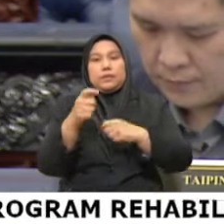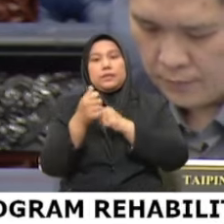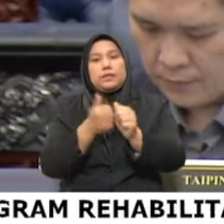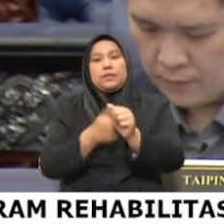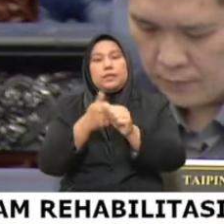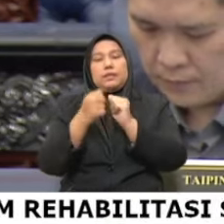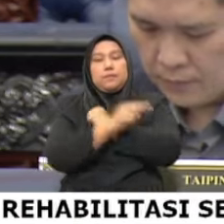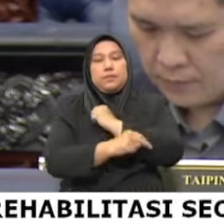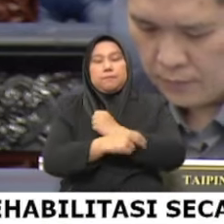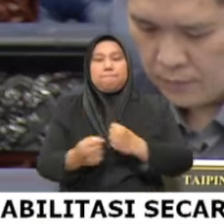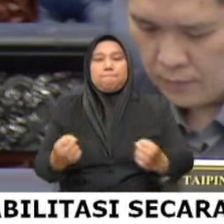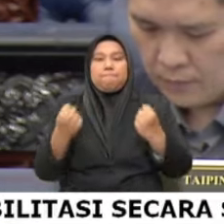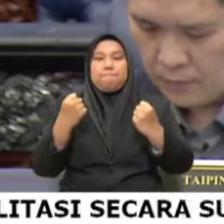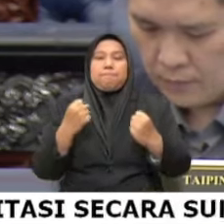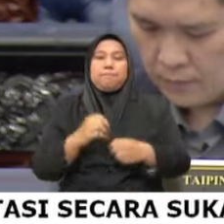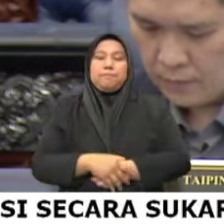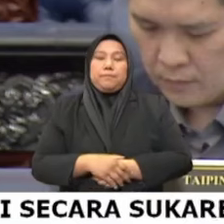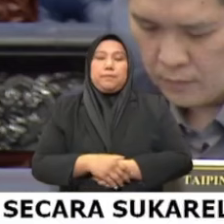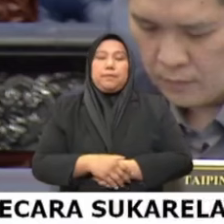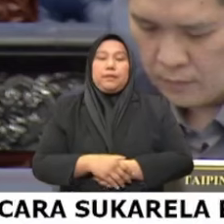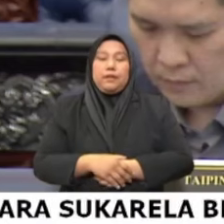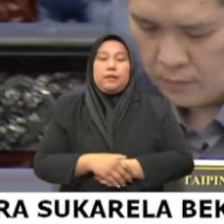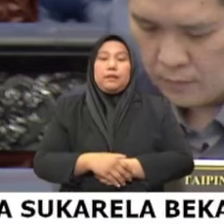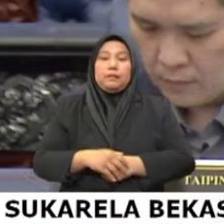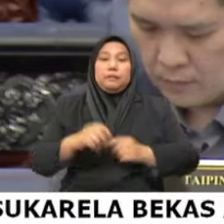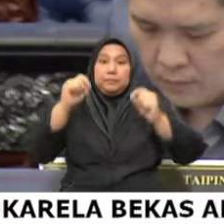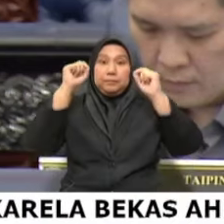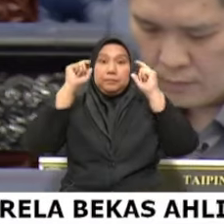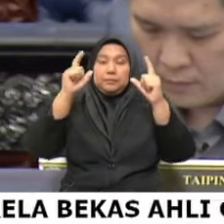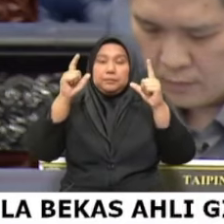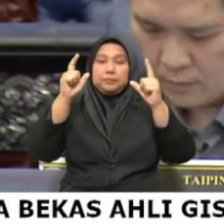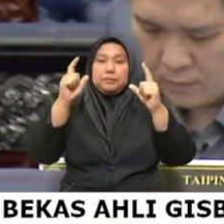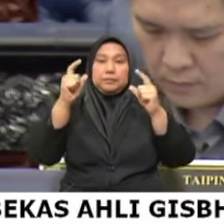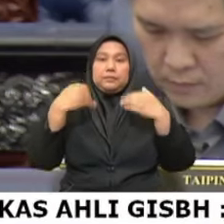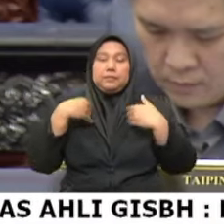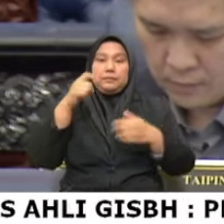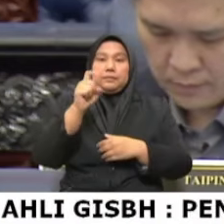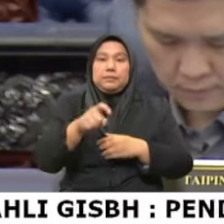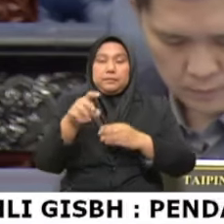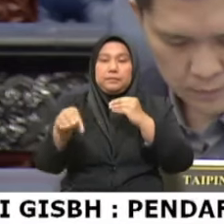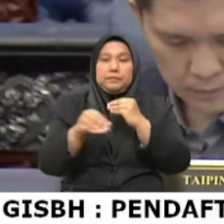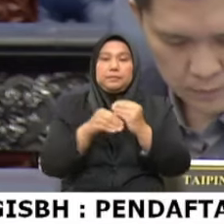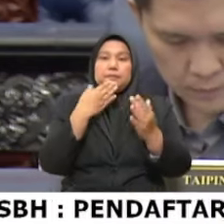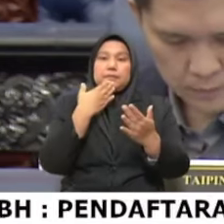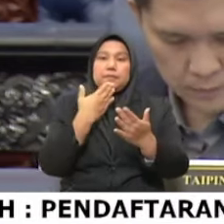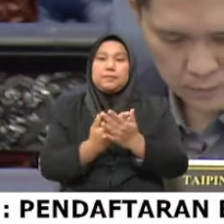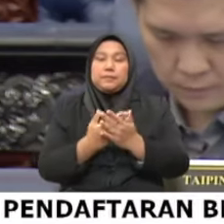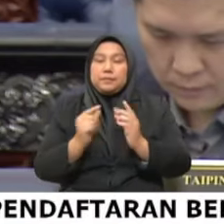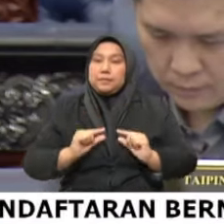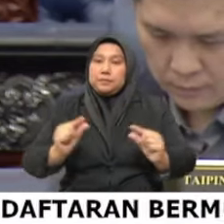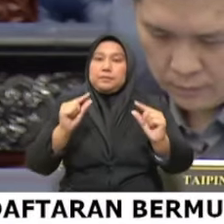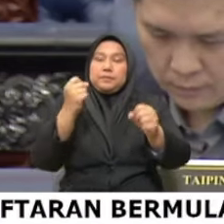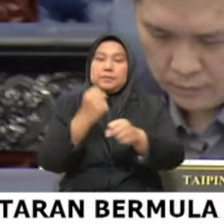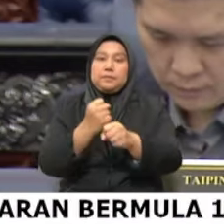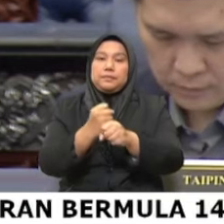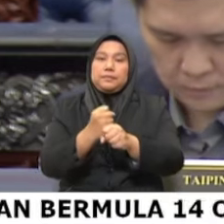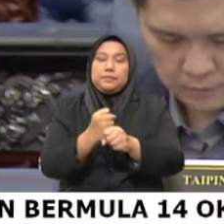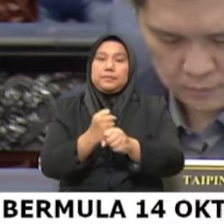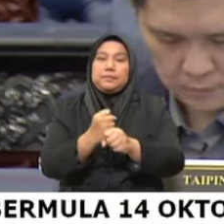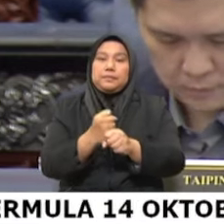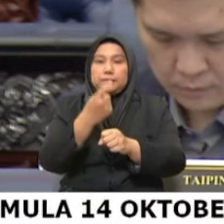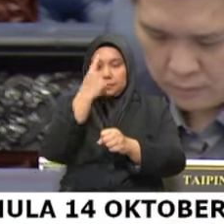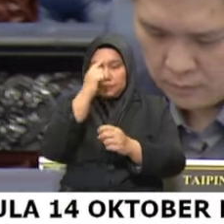dengan lebih mantap. JAKIM menyedari terdapat keperluan membuat penambahbaikan dalam gerak kerja bagi